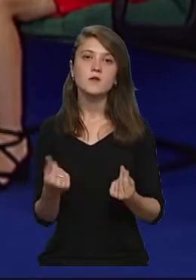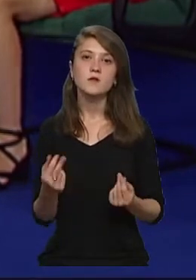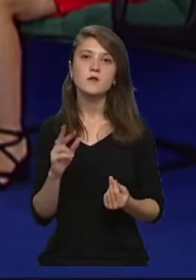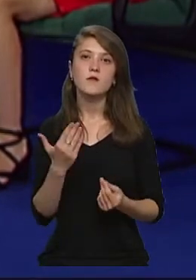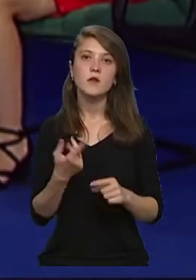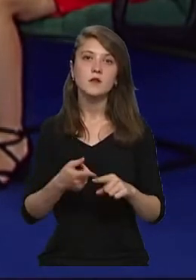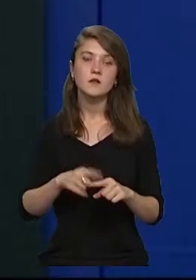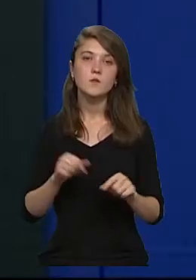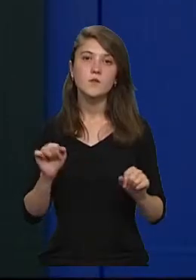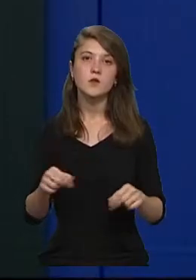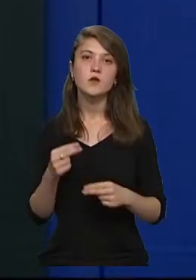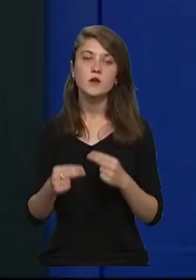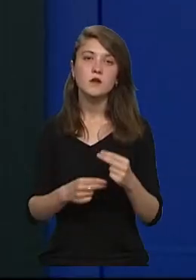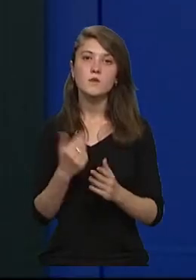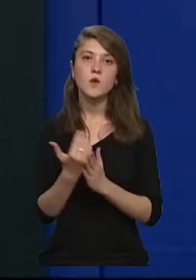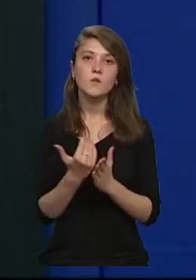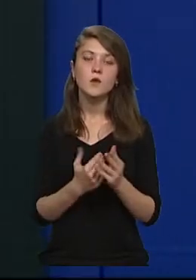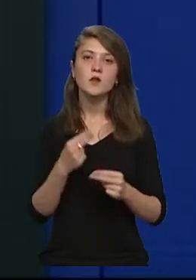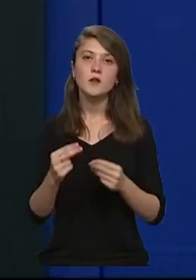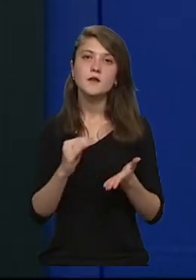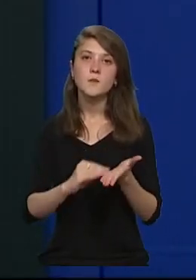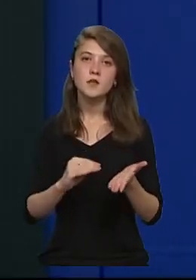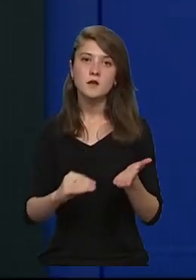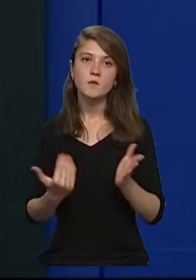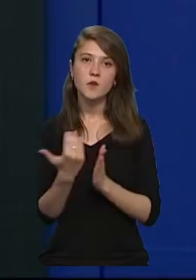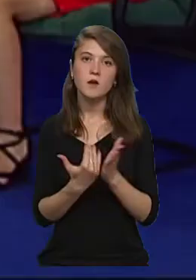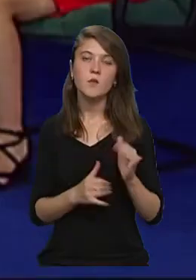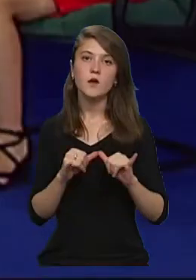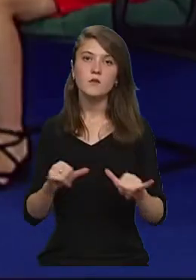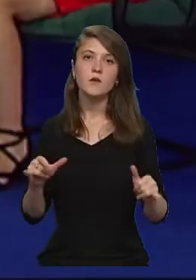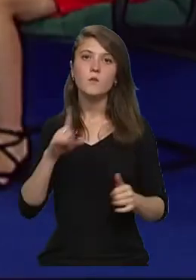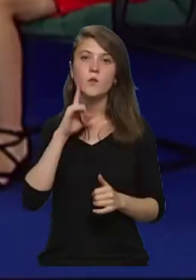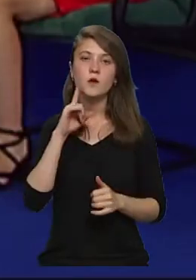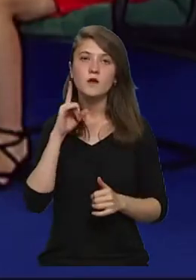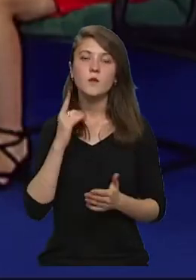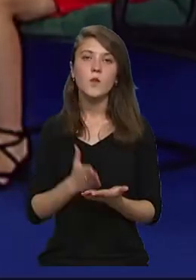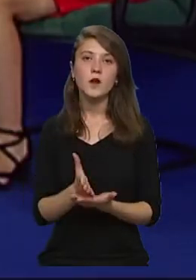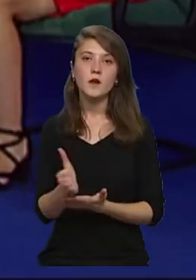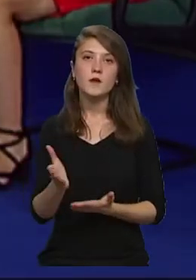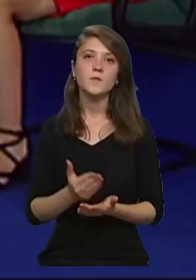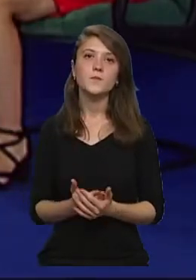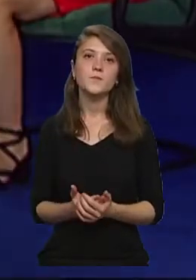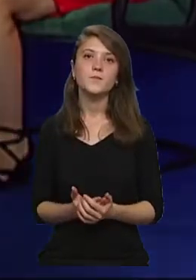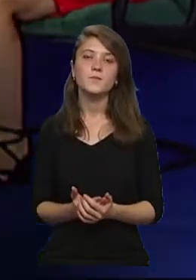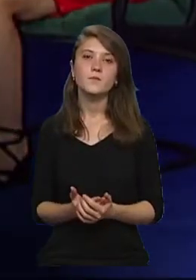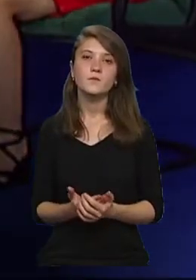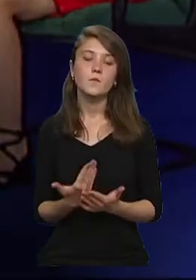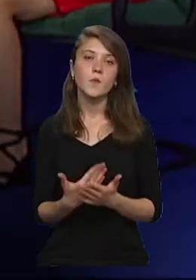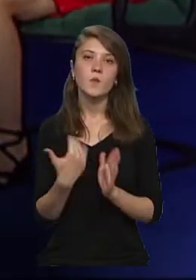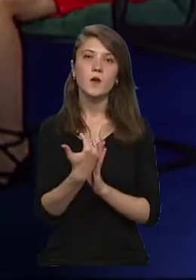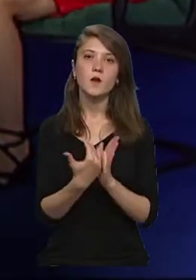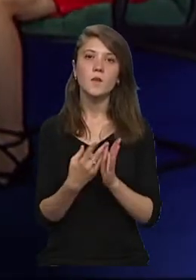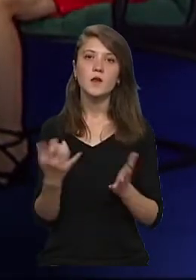це можуть, через програми, через написання програми розвитку молодіжної політики, чи програми там,